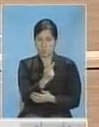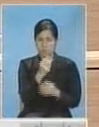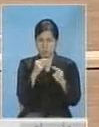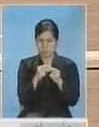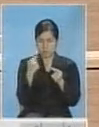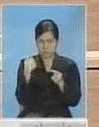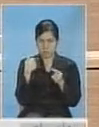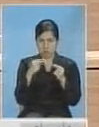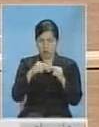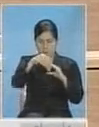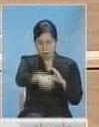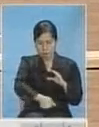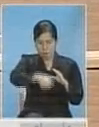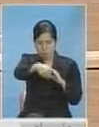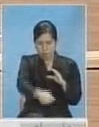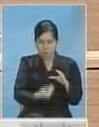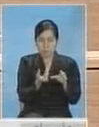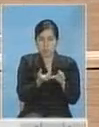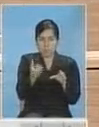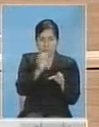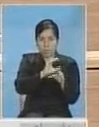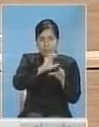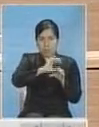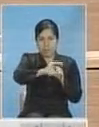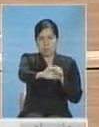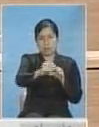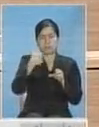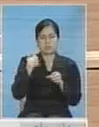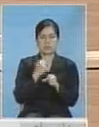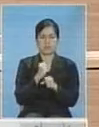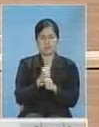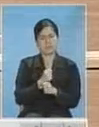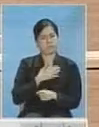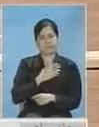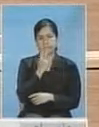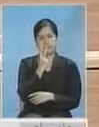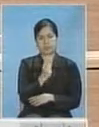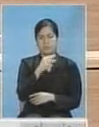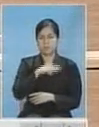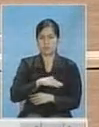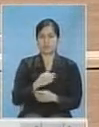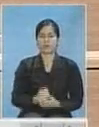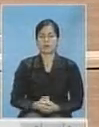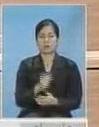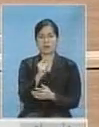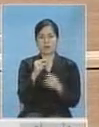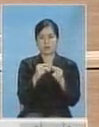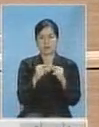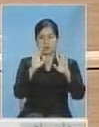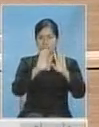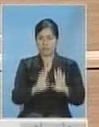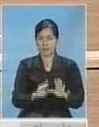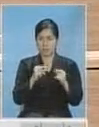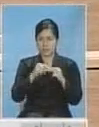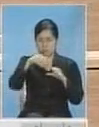อกขอบแล้วมาแปะๆเอาขึ้นมาเป็นคันผมถามว่าแล้วเวลาคิดดินหรือว่ารูปแบบของ